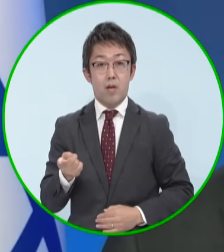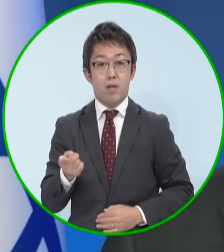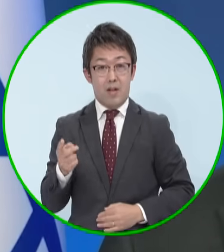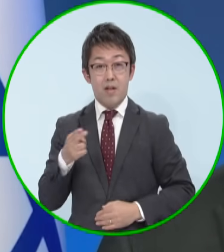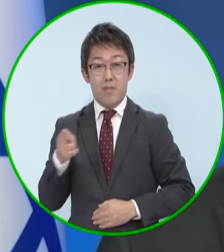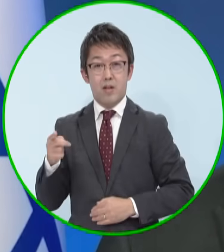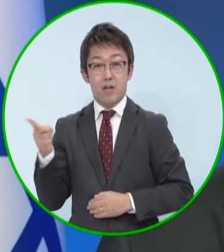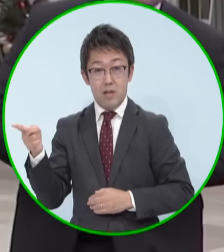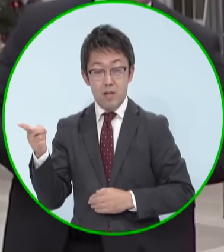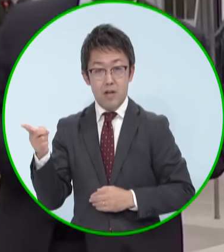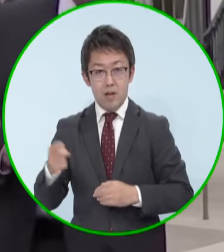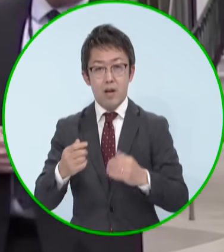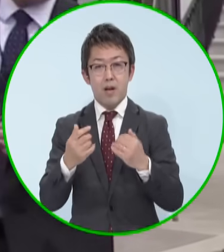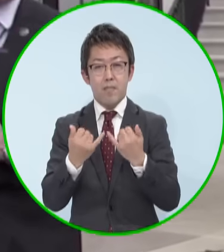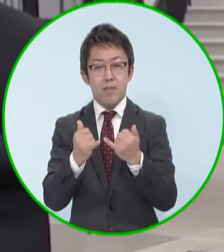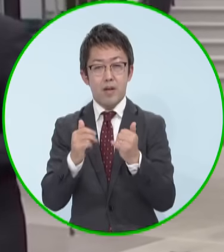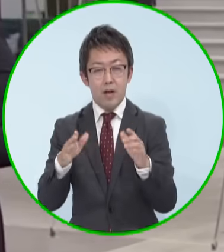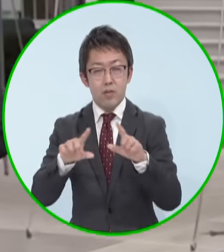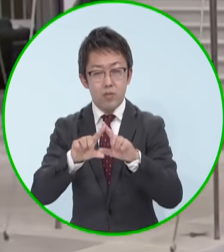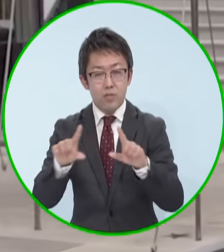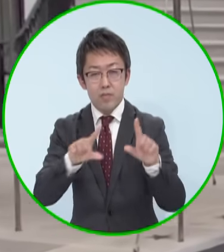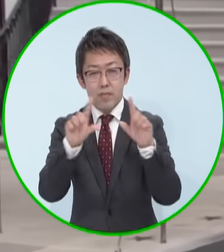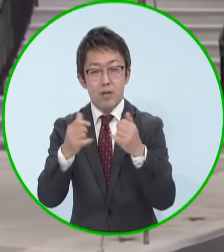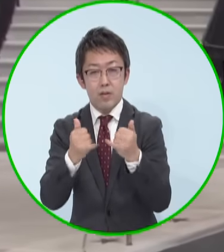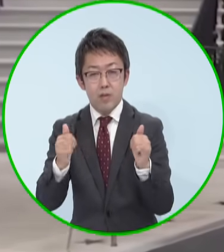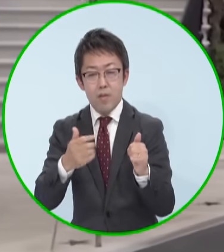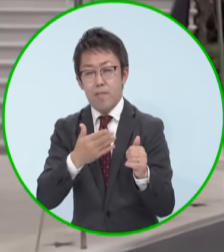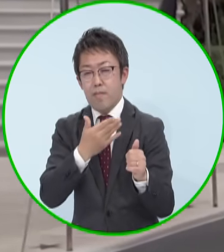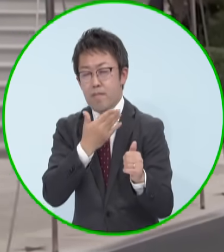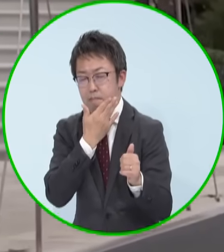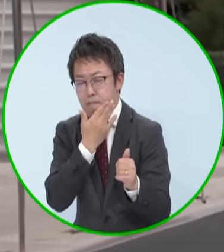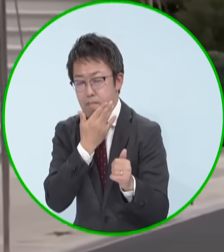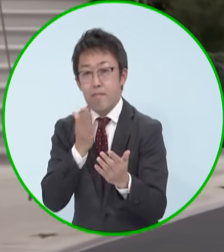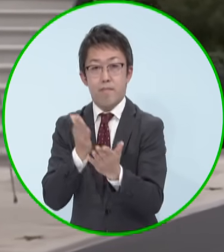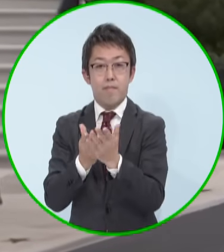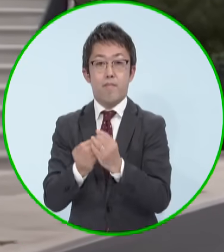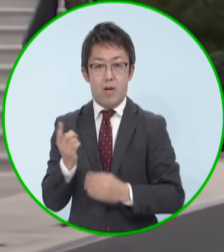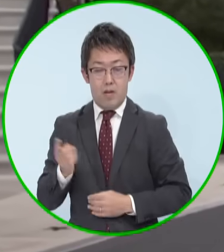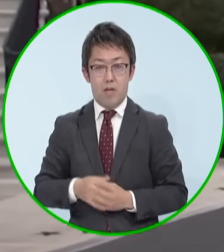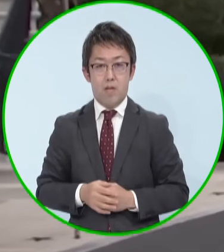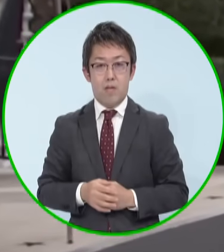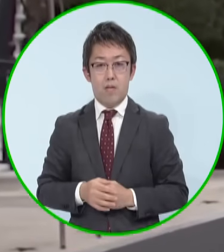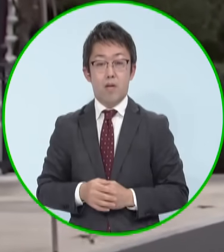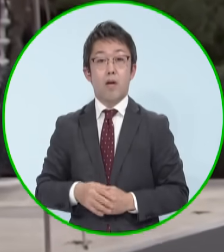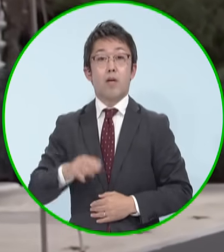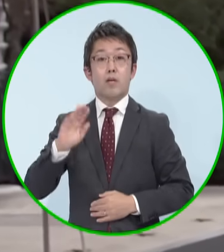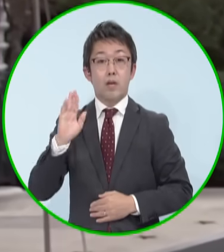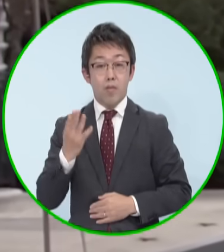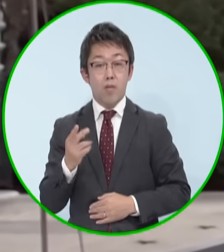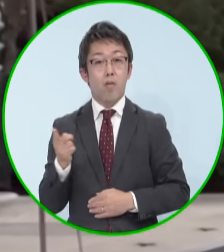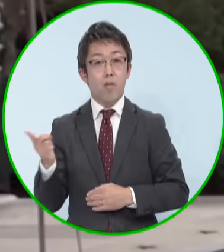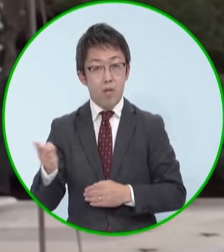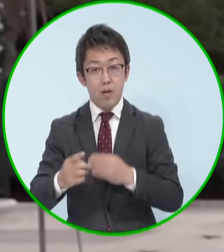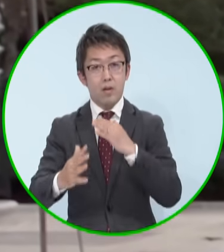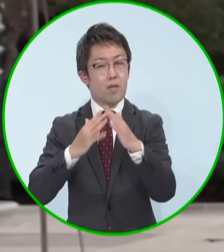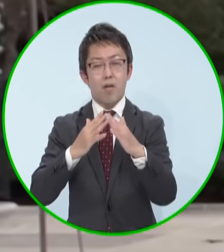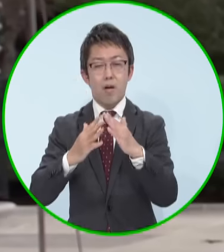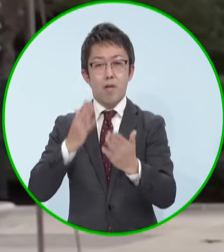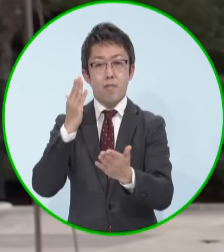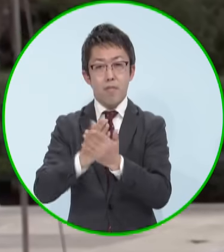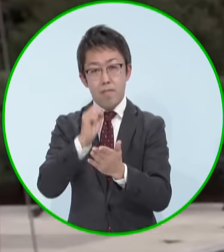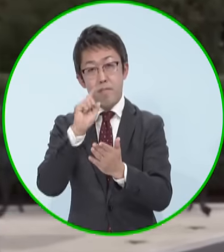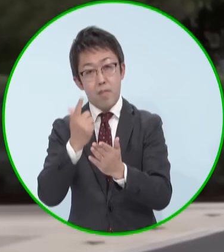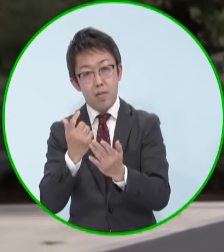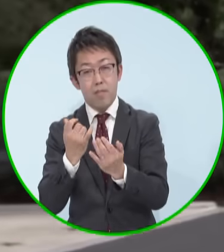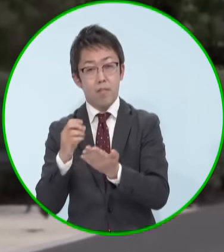バイデン氏は民間人の保護が大変重要だと強調したということですただバイデン氏は定戦については求め